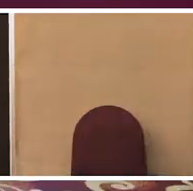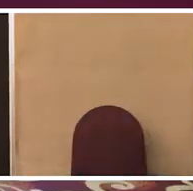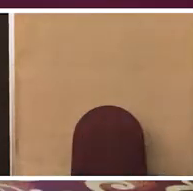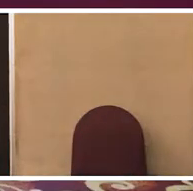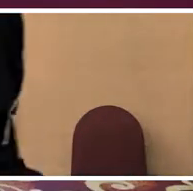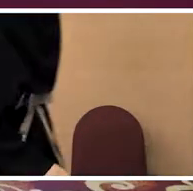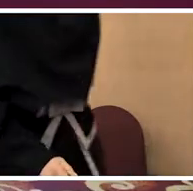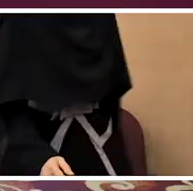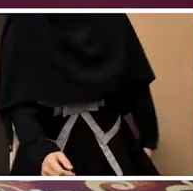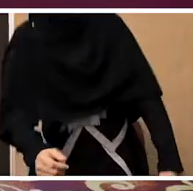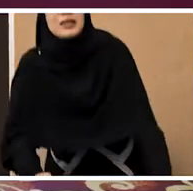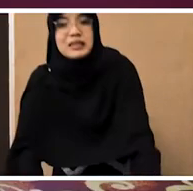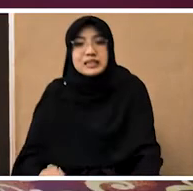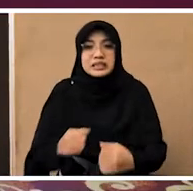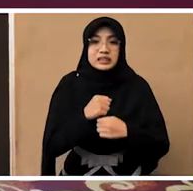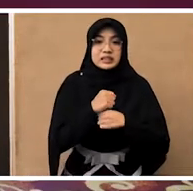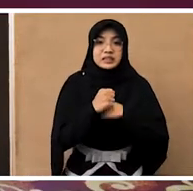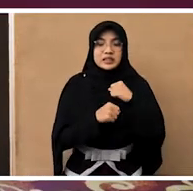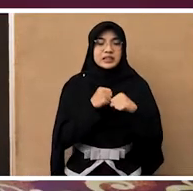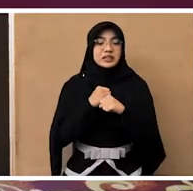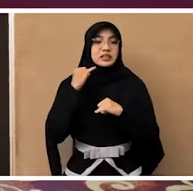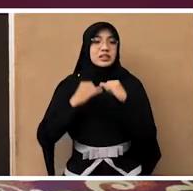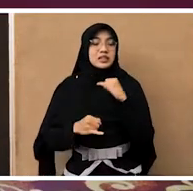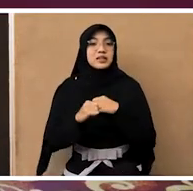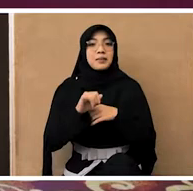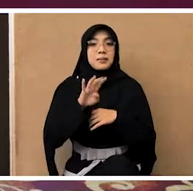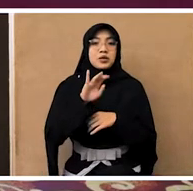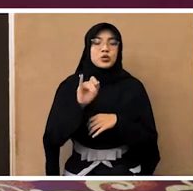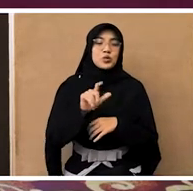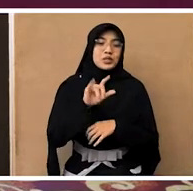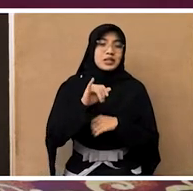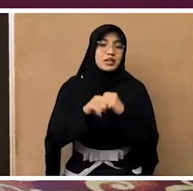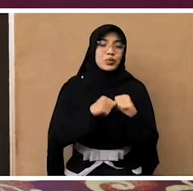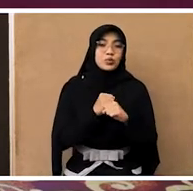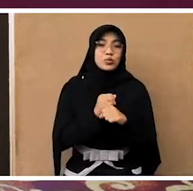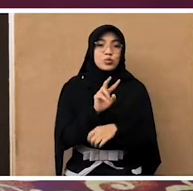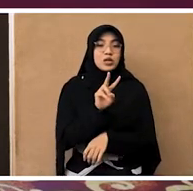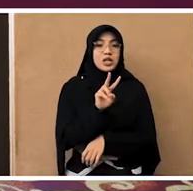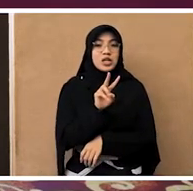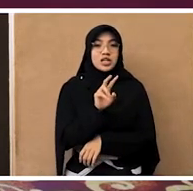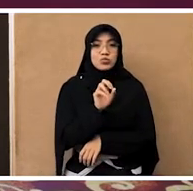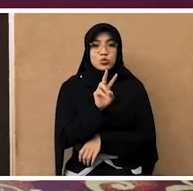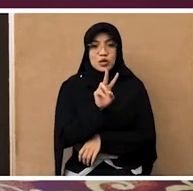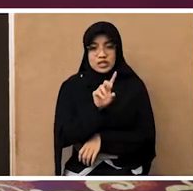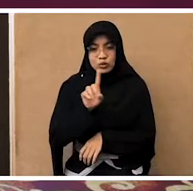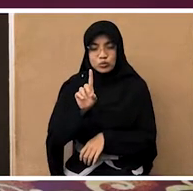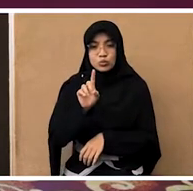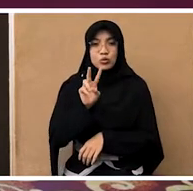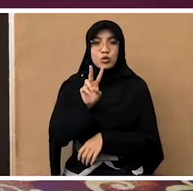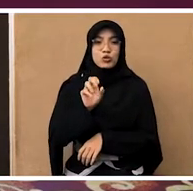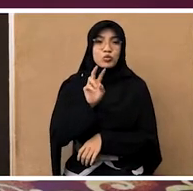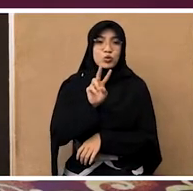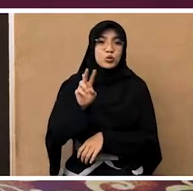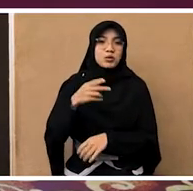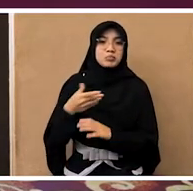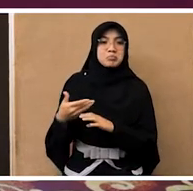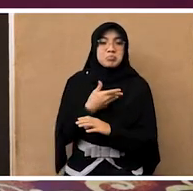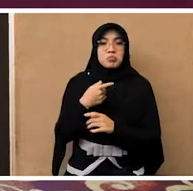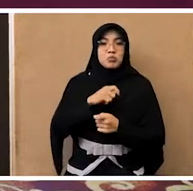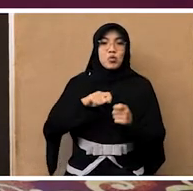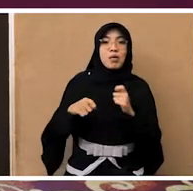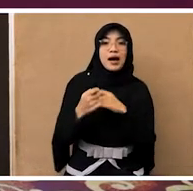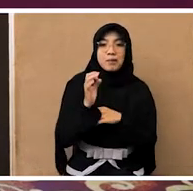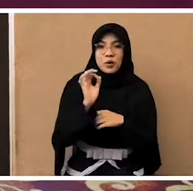di tahun di draft terakhir 4 Juli itu eee 2021 berarti eh 2022 itu belum ada perubahan